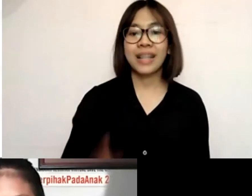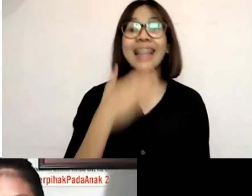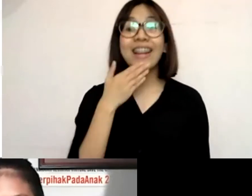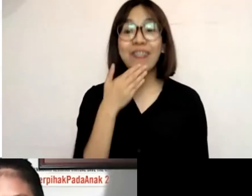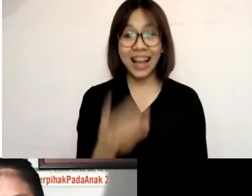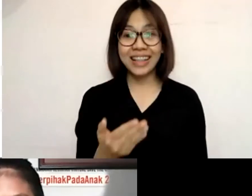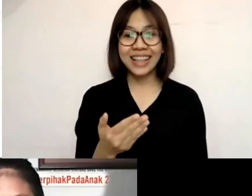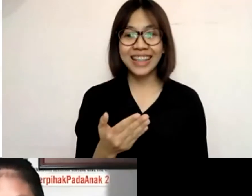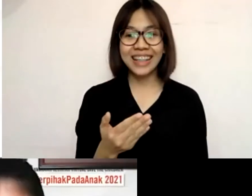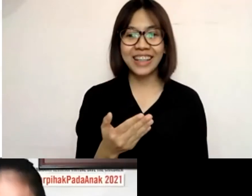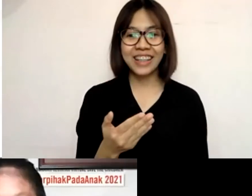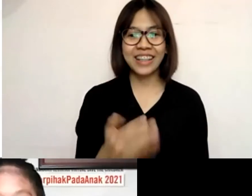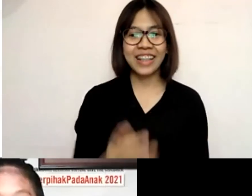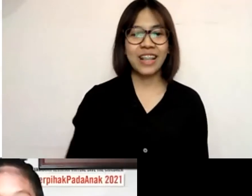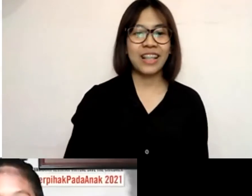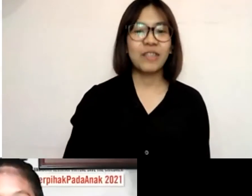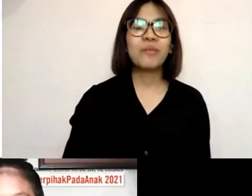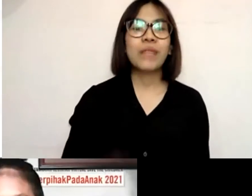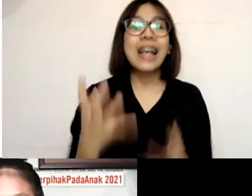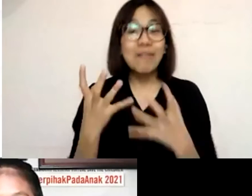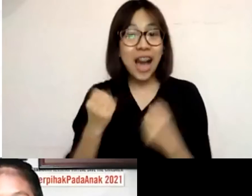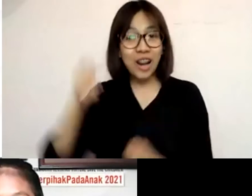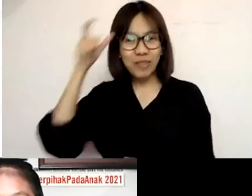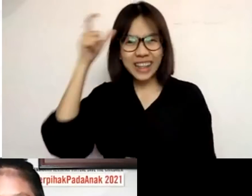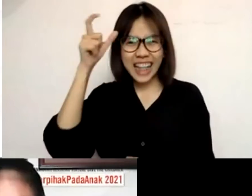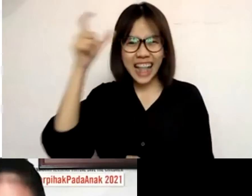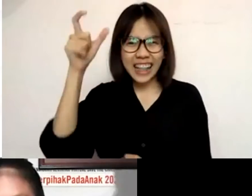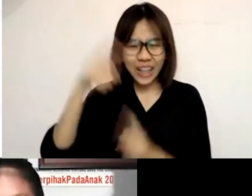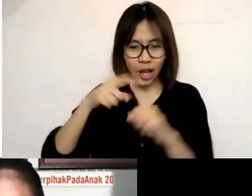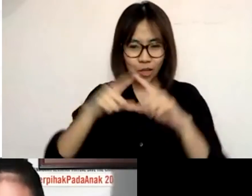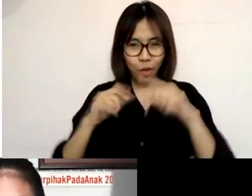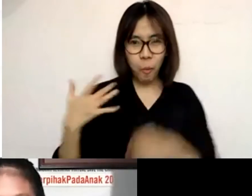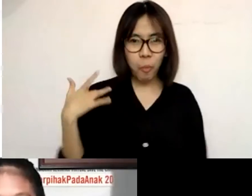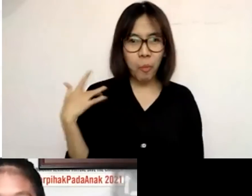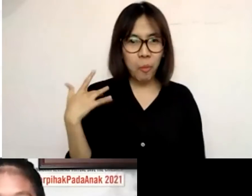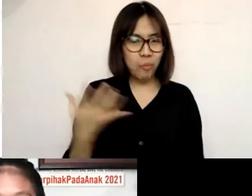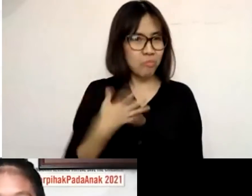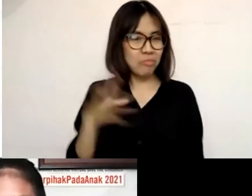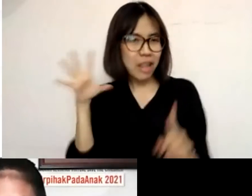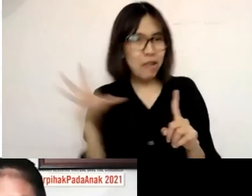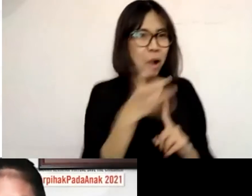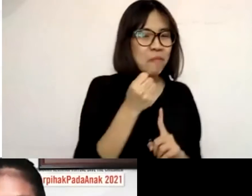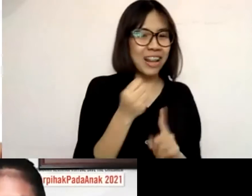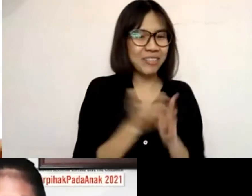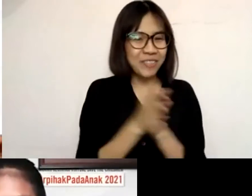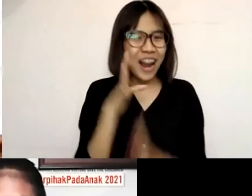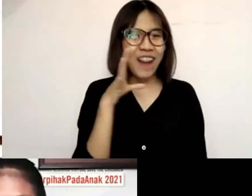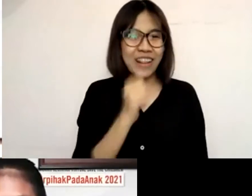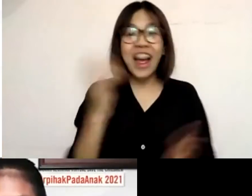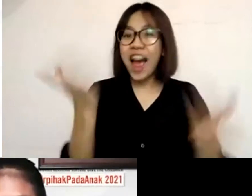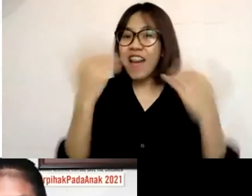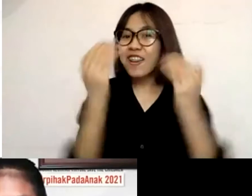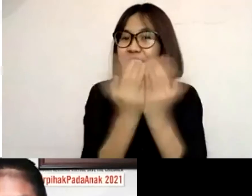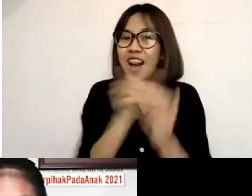kasih. Semoga nanti cita-citanya ya, jadi model catwalk, fashion show, terwujud. Kita doakan ya semuanya